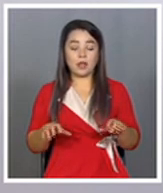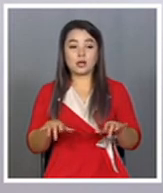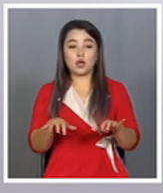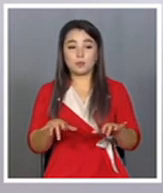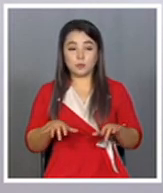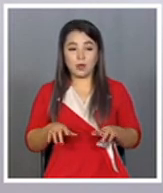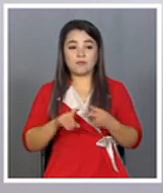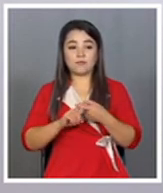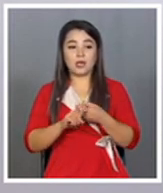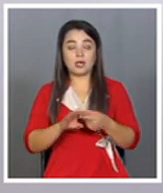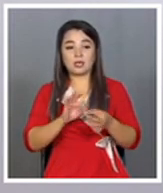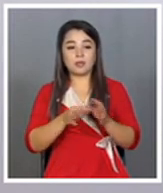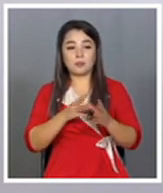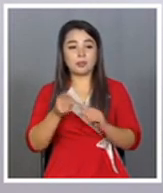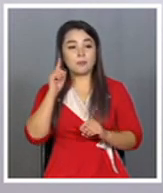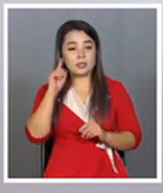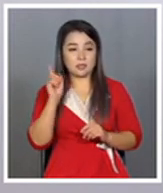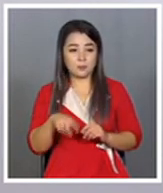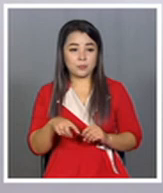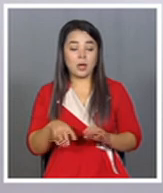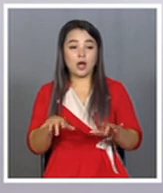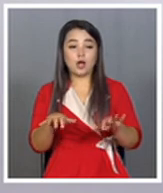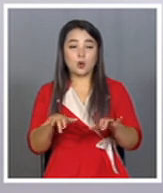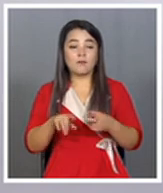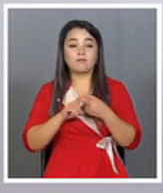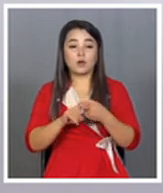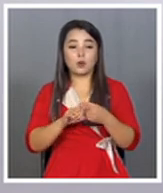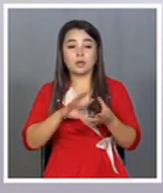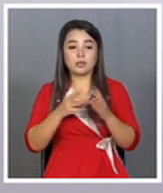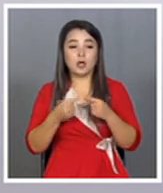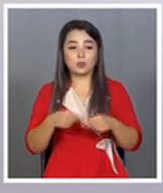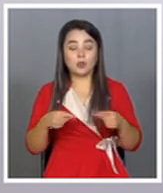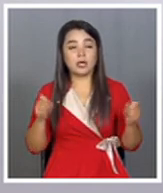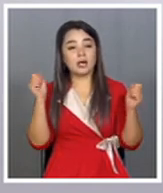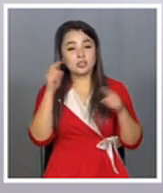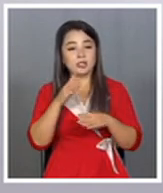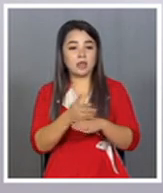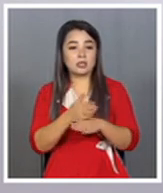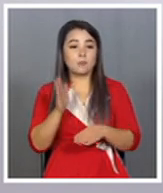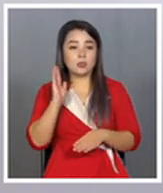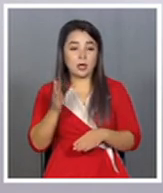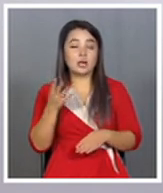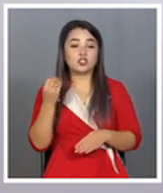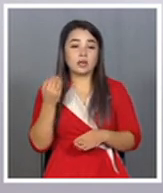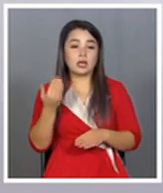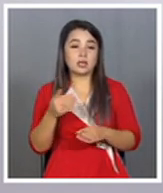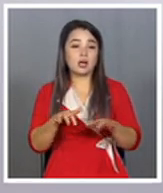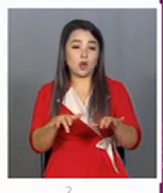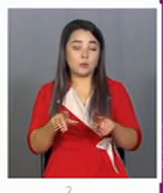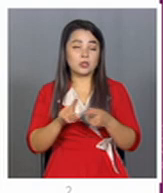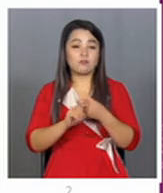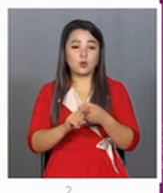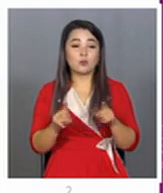компьютерлік вирустарды білесіз. Компьютерлік вирустардың түрлерін ажыратасыз. Және компьютерлік